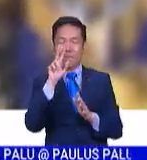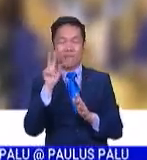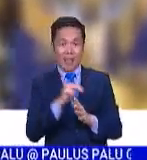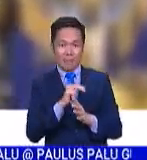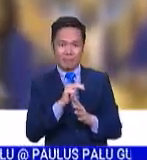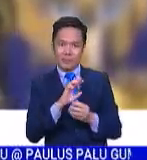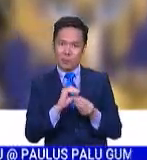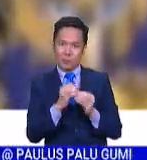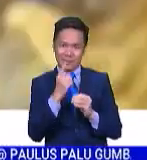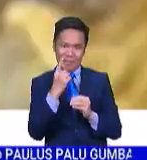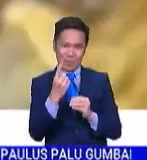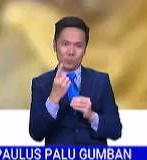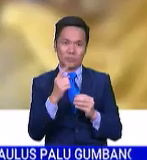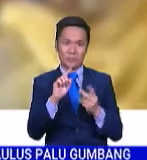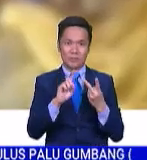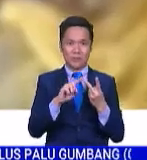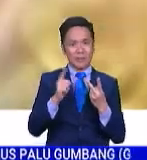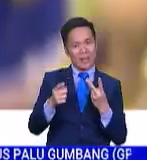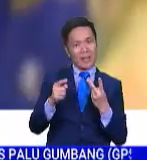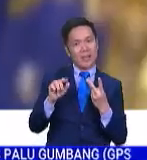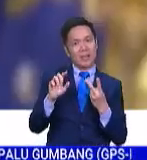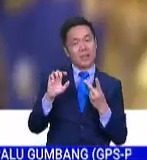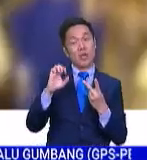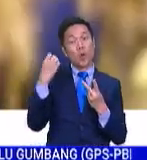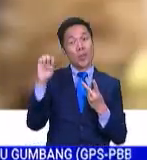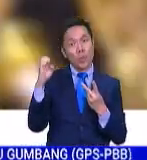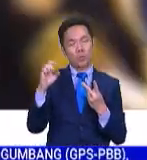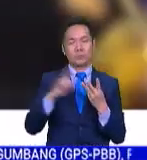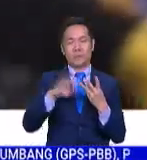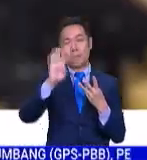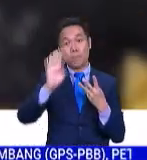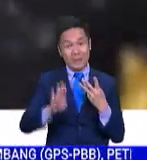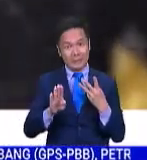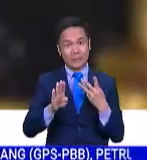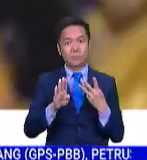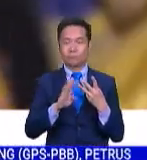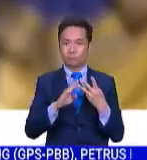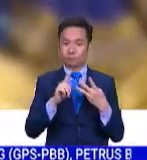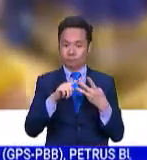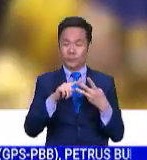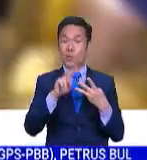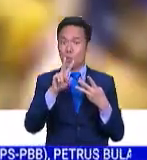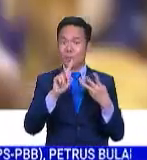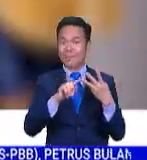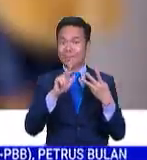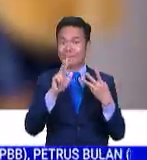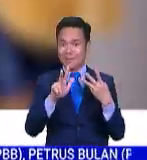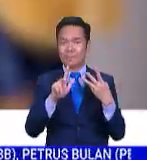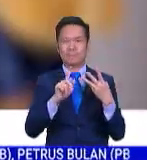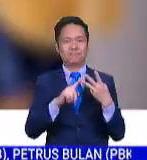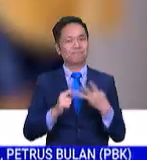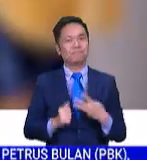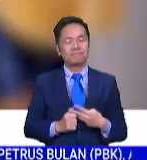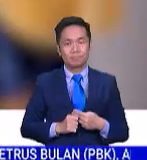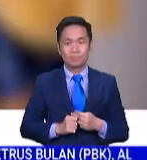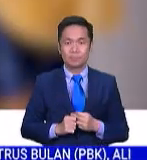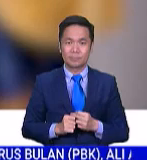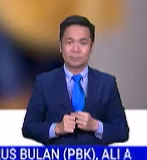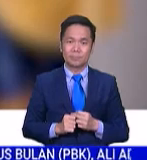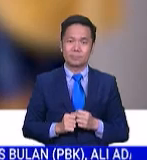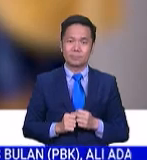dinobatkan sebagai pemenang, manakala wakil Ecuador dan Brazil masing-masing di tempat kedua dan ketiga.